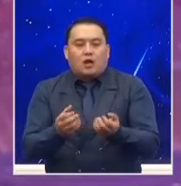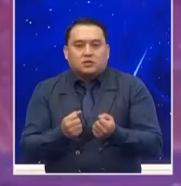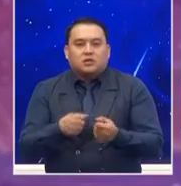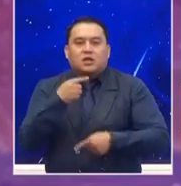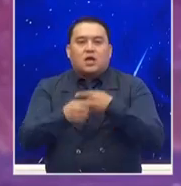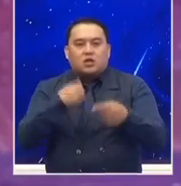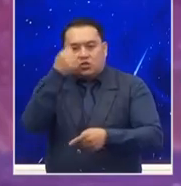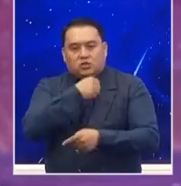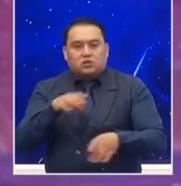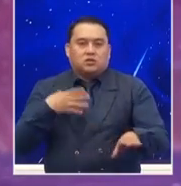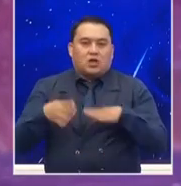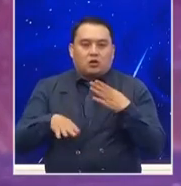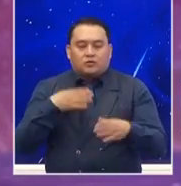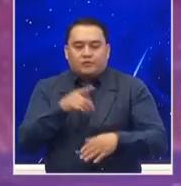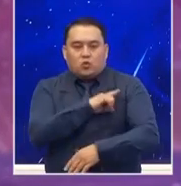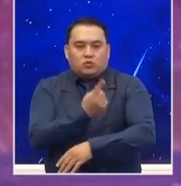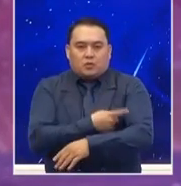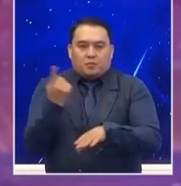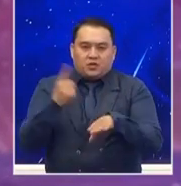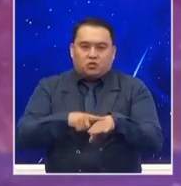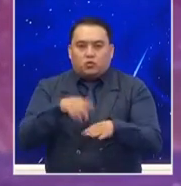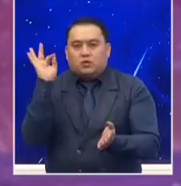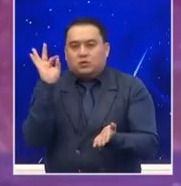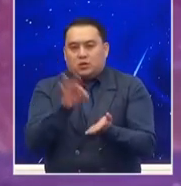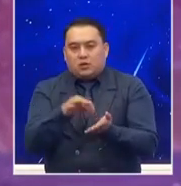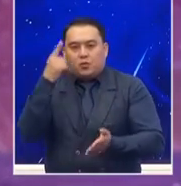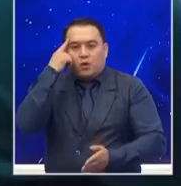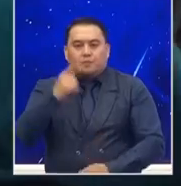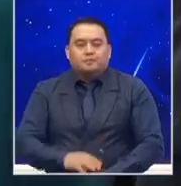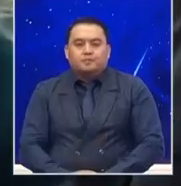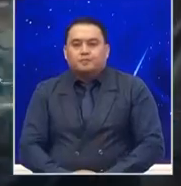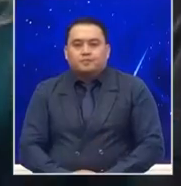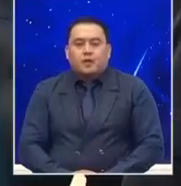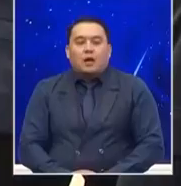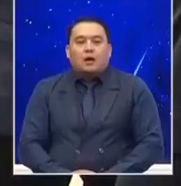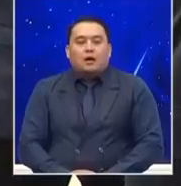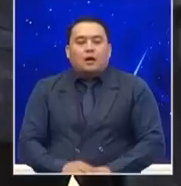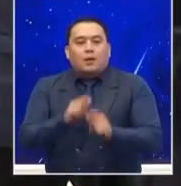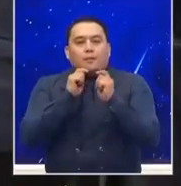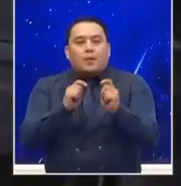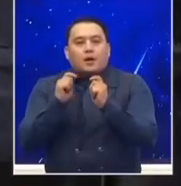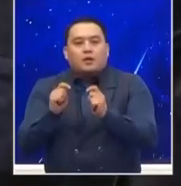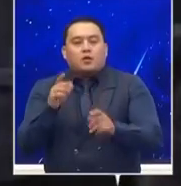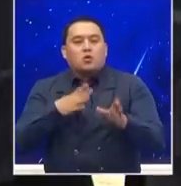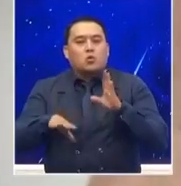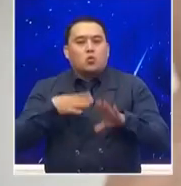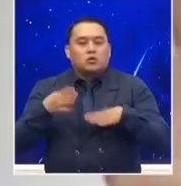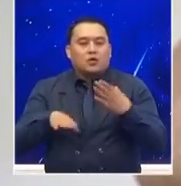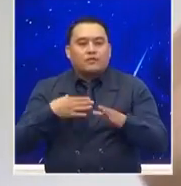дегендей тағы тренировканың арқасында сол бірінші орынға жетеміз деп ойлаймыз. Марапаттау рәсімінде өзінің өнерімен көзге